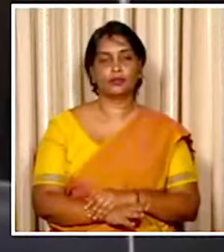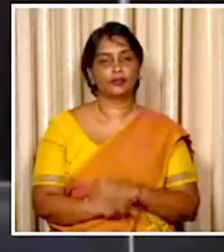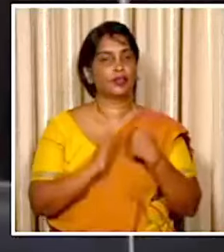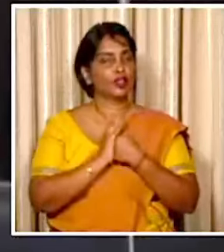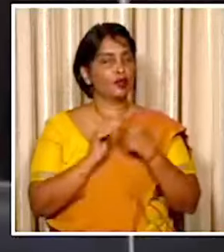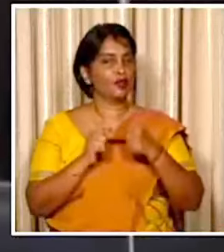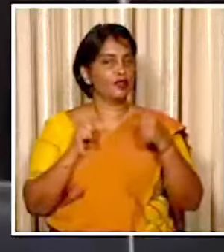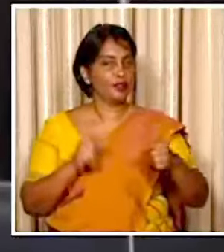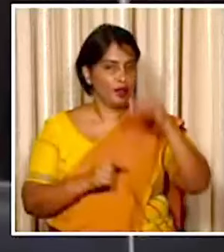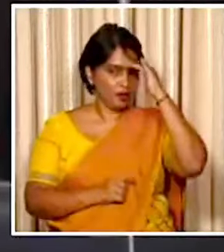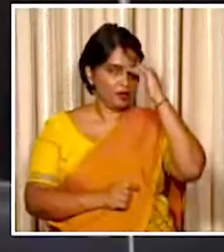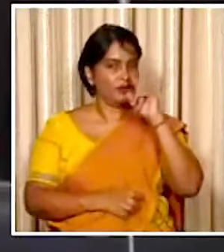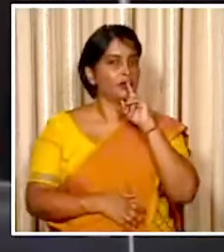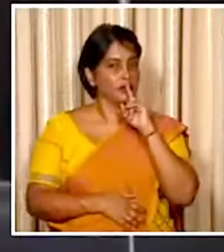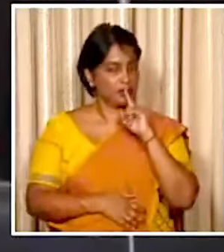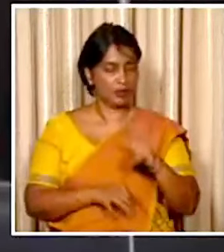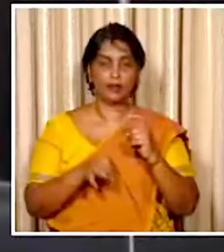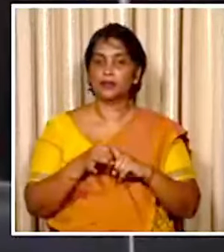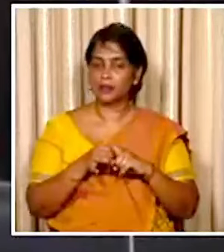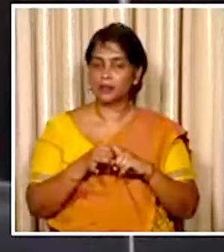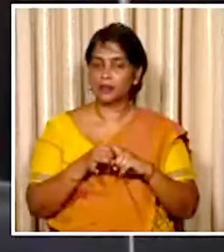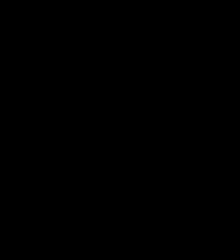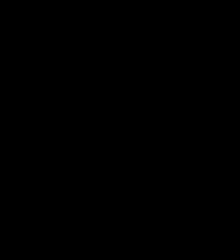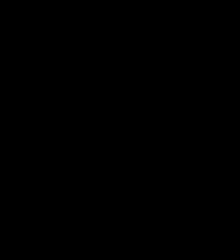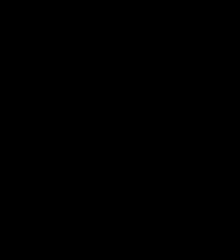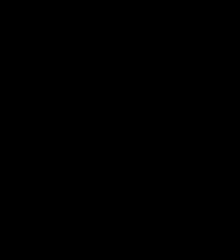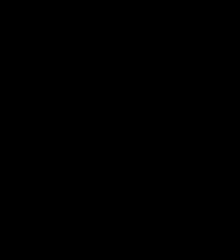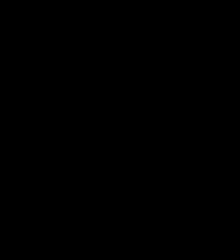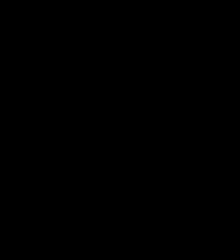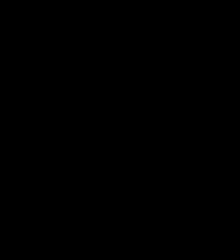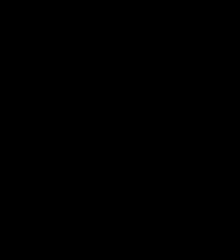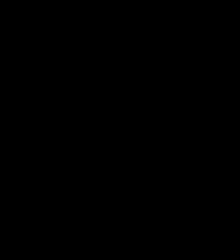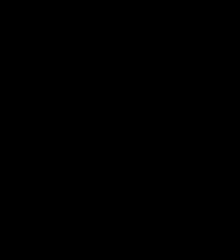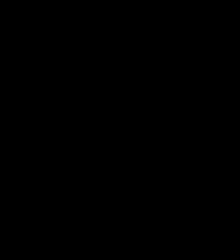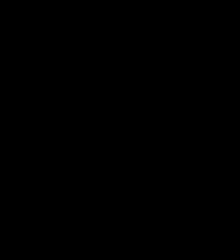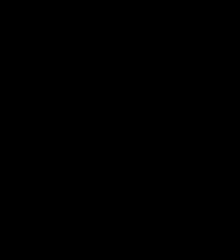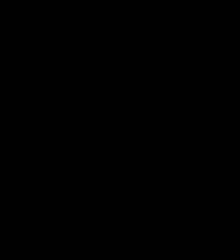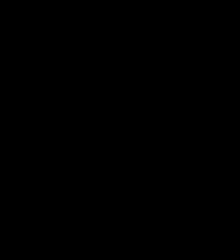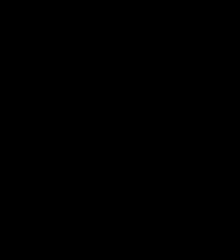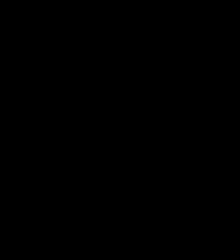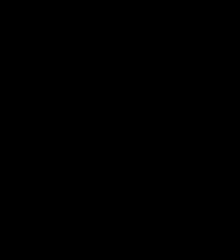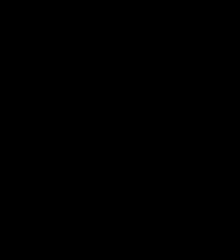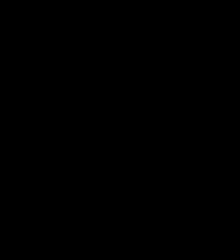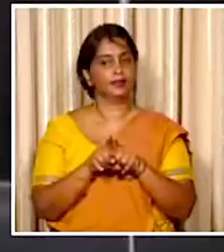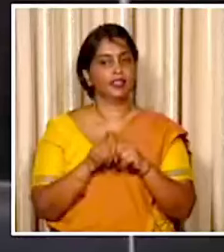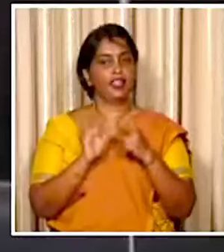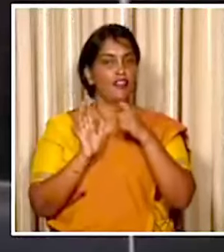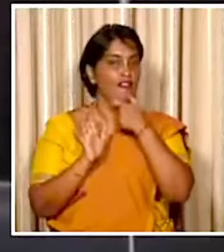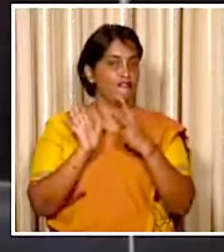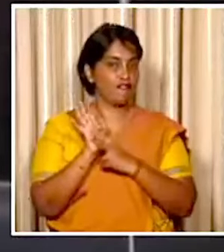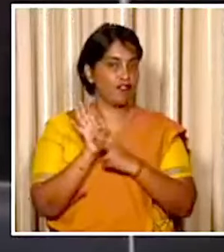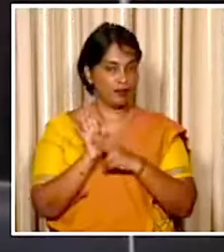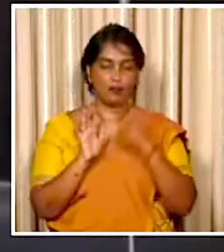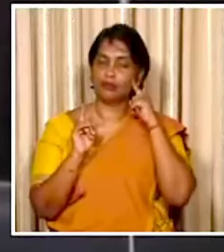විපක්ෂ නායකතුමා සඳහන් කරපු ප්‍රශ්නය විශේෂයෙන්ම වැටුප් විෂමතාවයන් පිළිබඳව සහ ගරු විමල් විරංස මලිතුමාත්